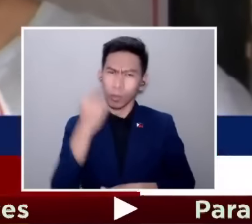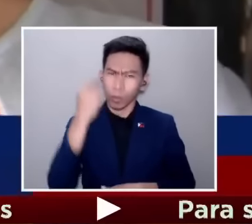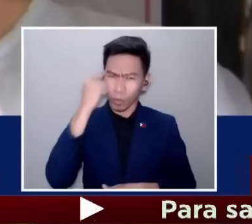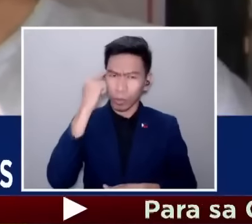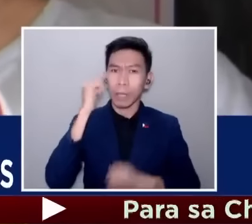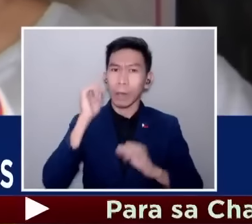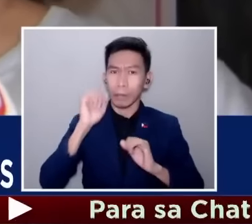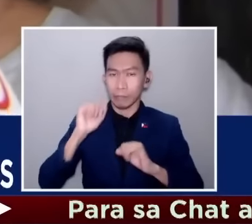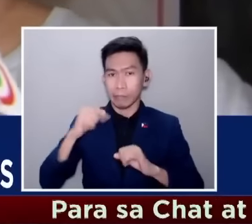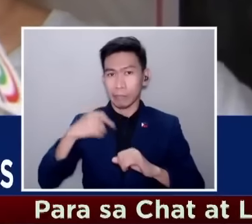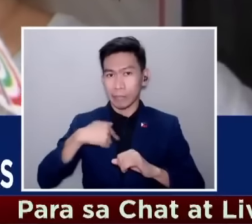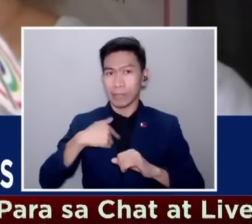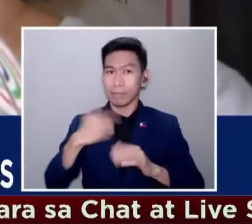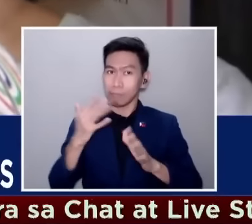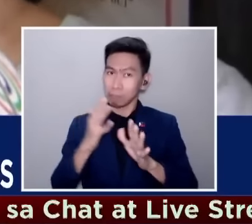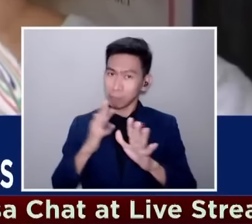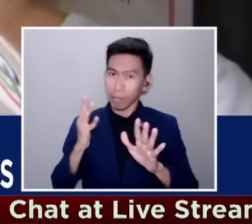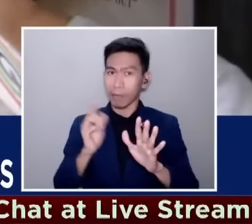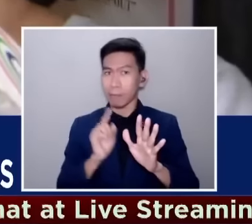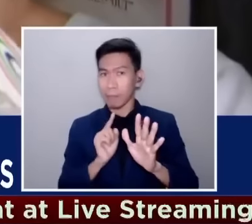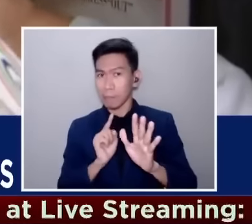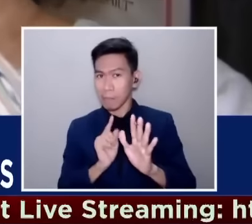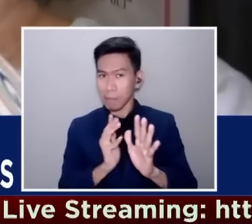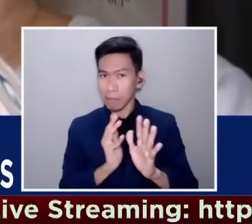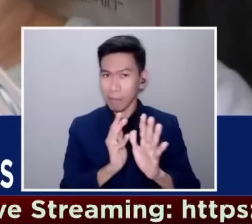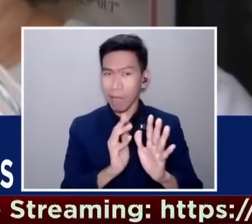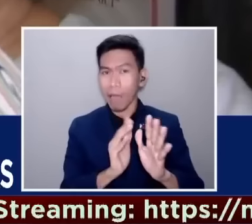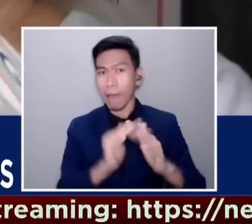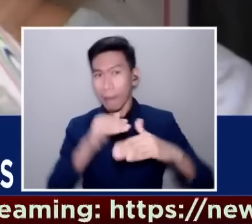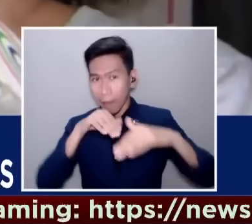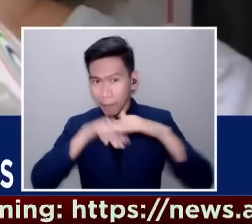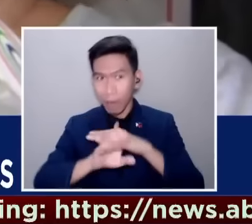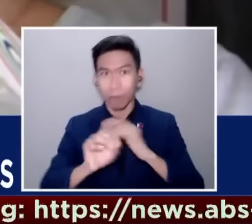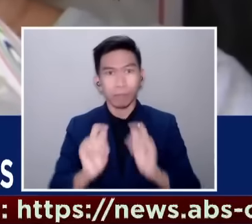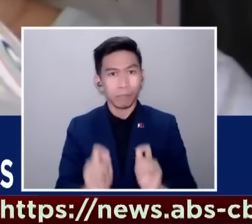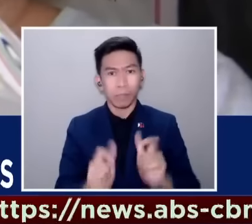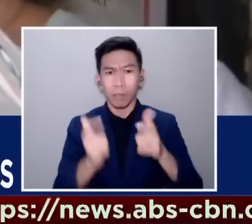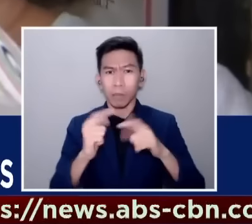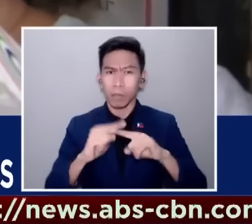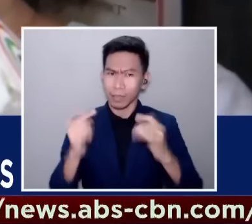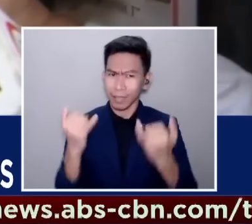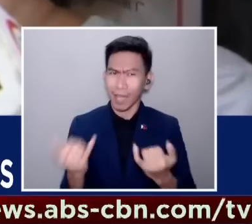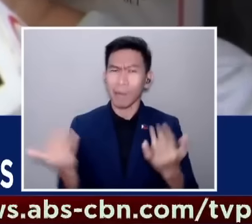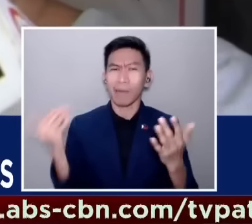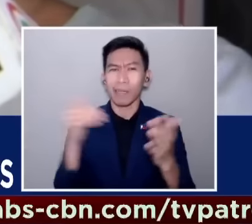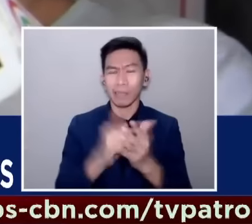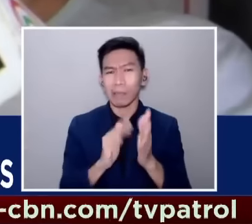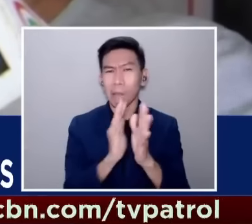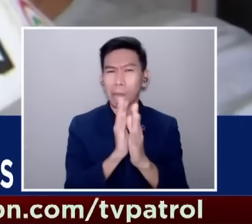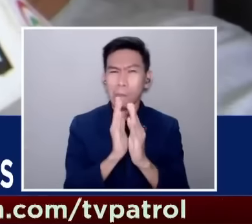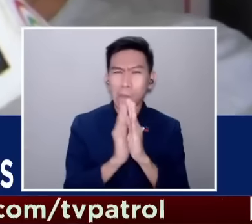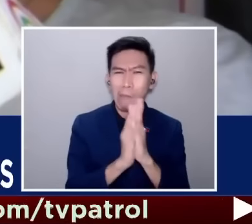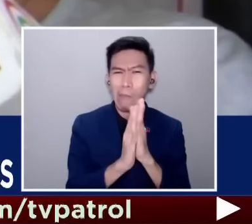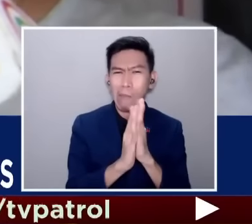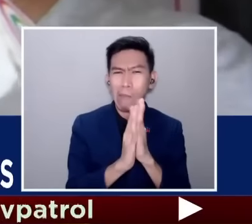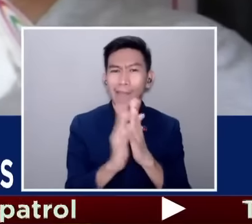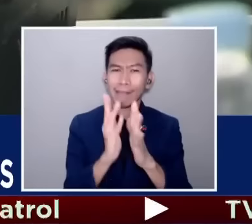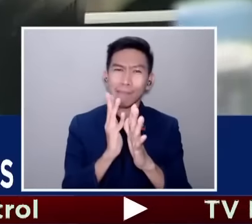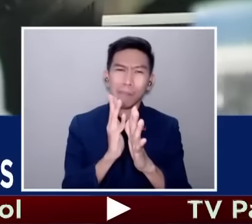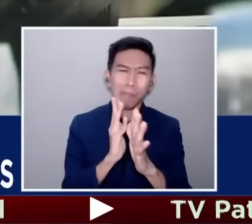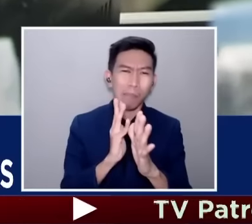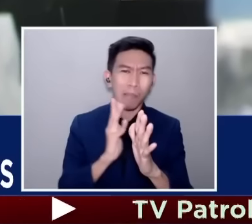pumasok. So ngayon, sobrang hirap kasi ang dami-daming tao, dikit-dikit din, hindi mo masabing social distancing na. So